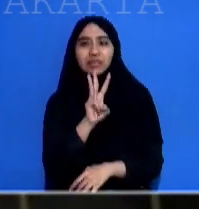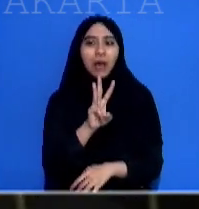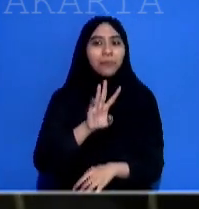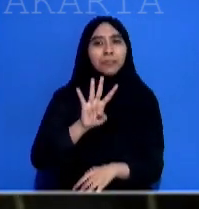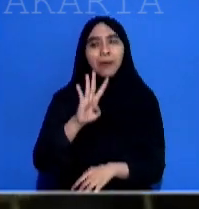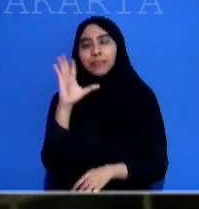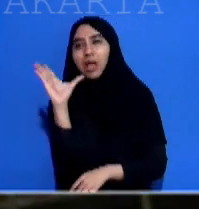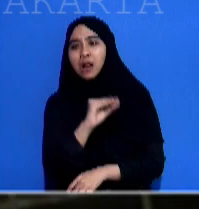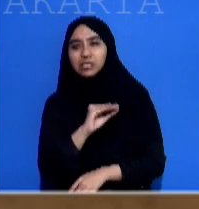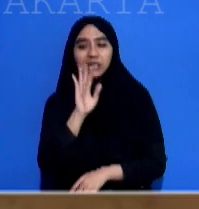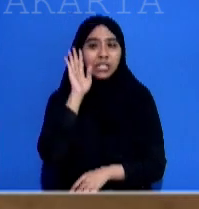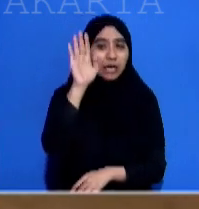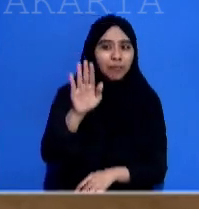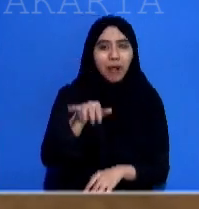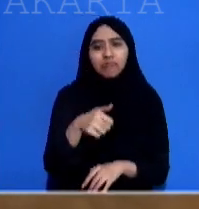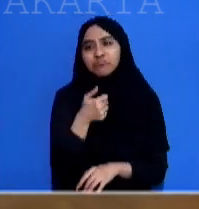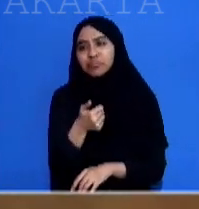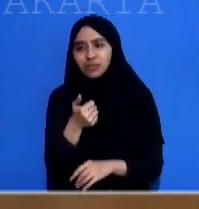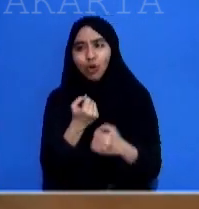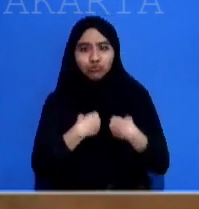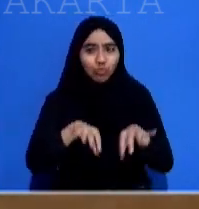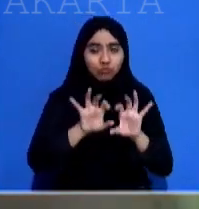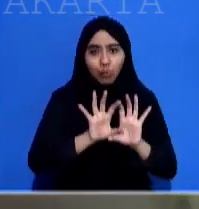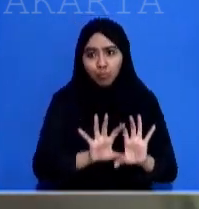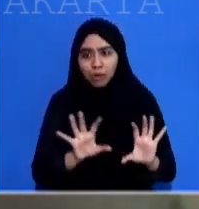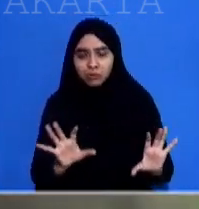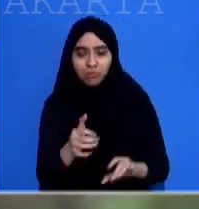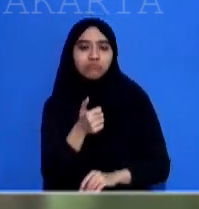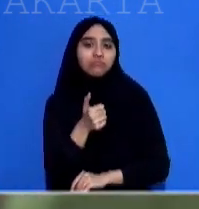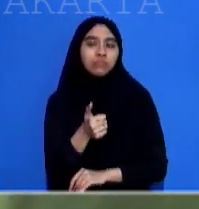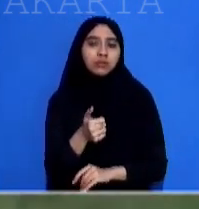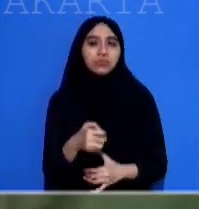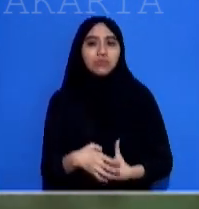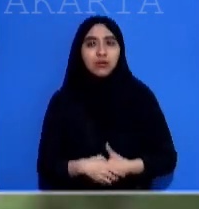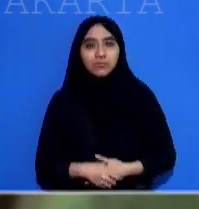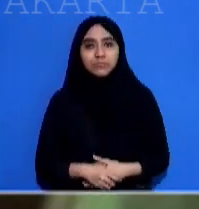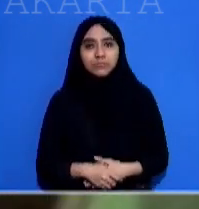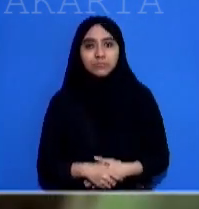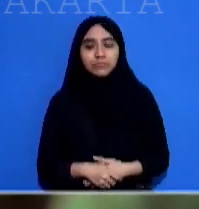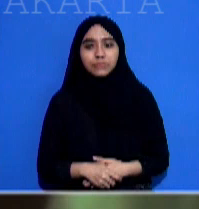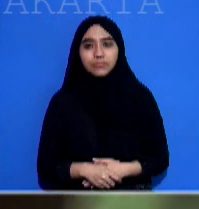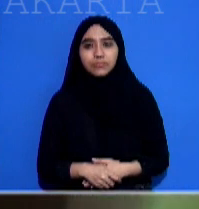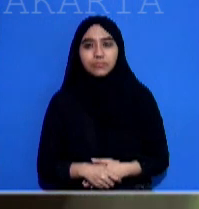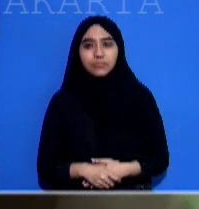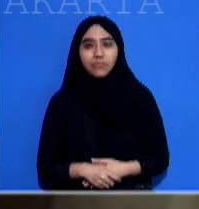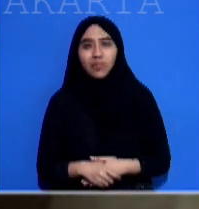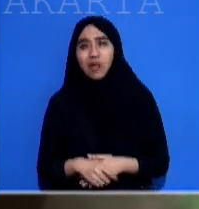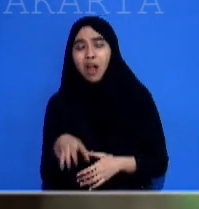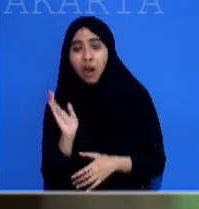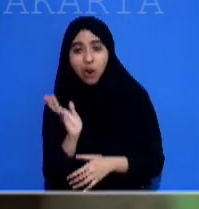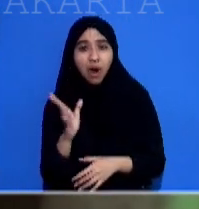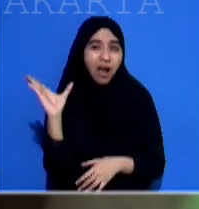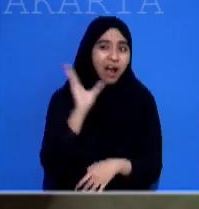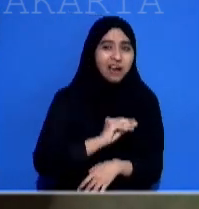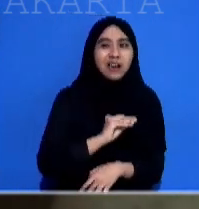nyelaki dinten riyaya kurban samangke panyuwunan kewan kurban mligi kangge jinis mendo badhe mindhak. Menapa malih dinten tasrik menika wonten